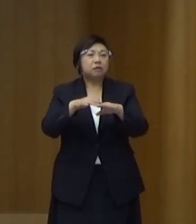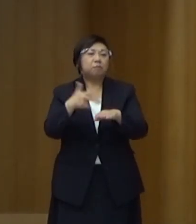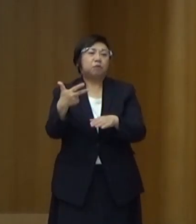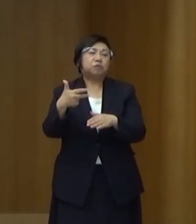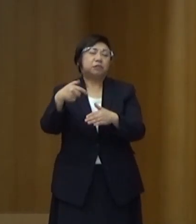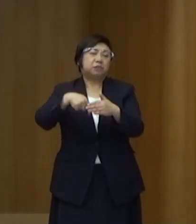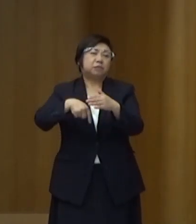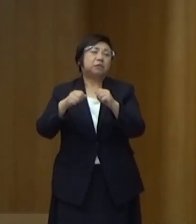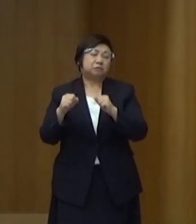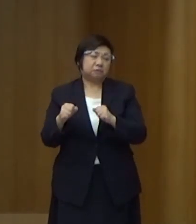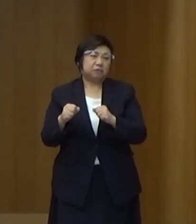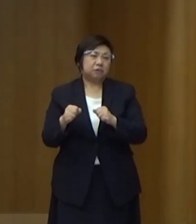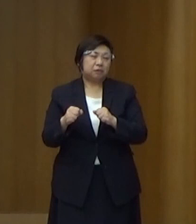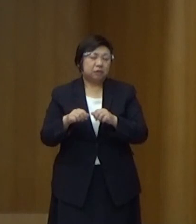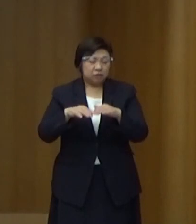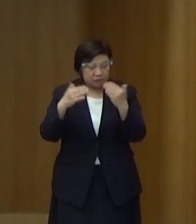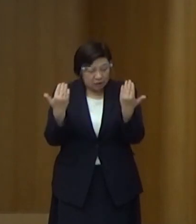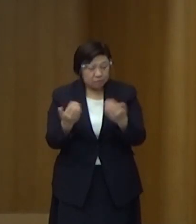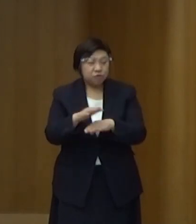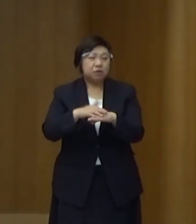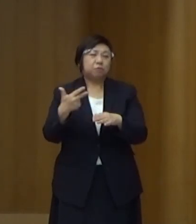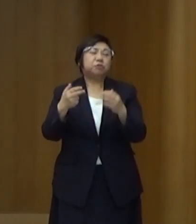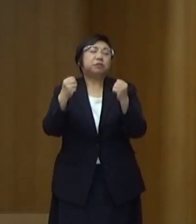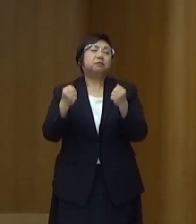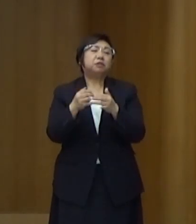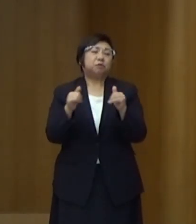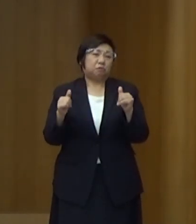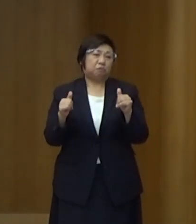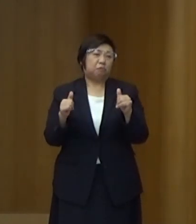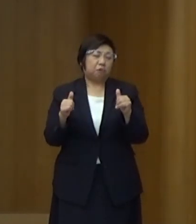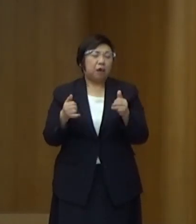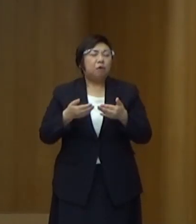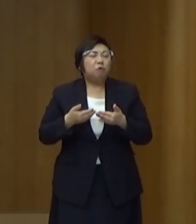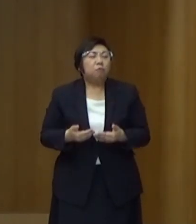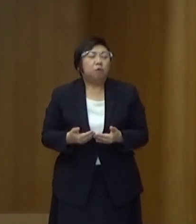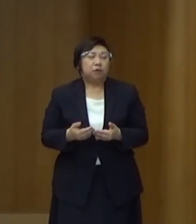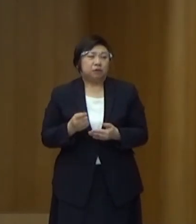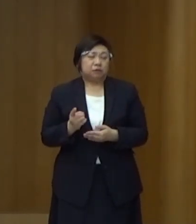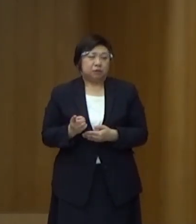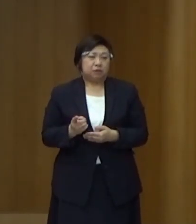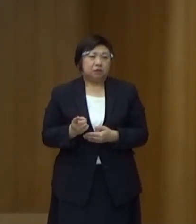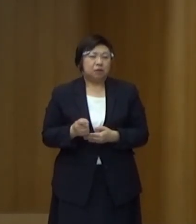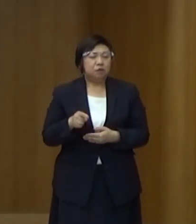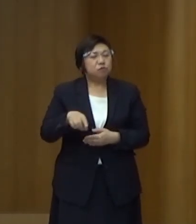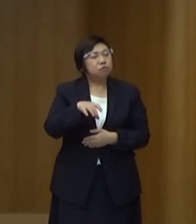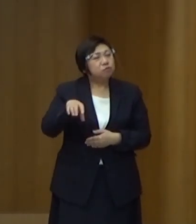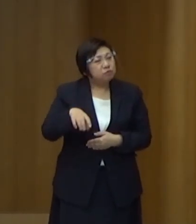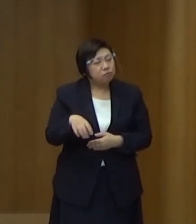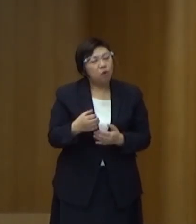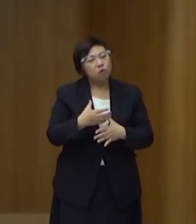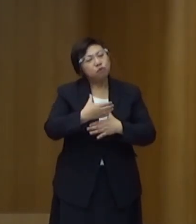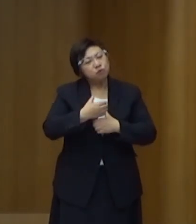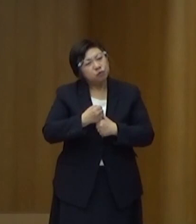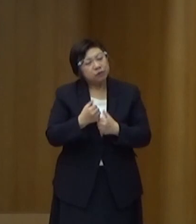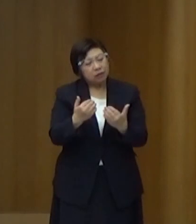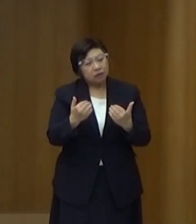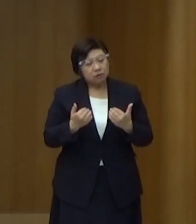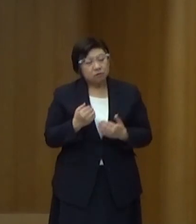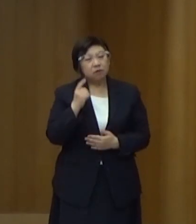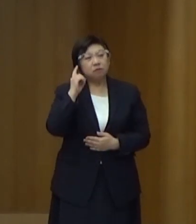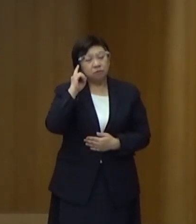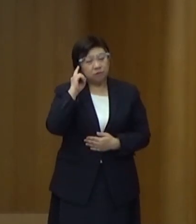ね。全て札幌市の方という状況になってますので、そういった点も留意しなければならないという状況であります